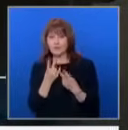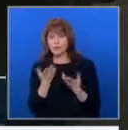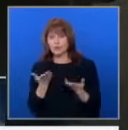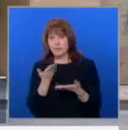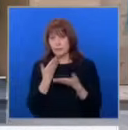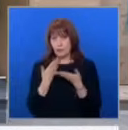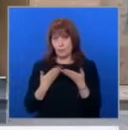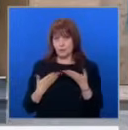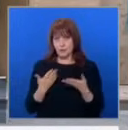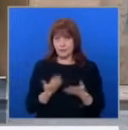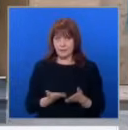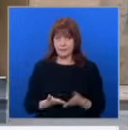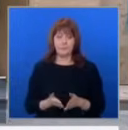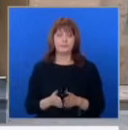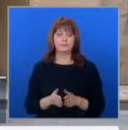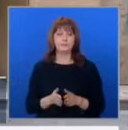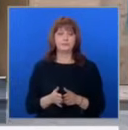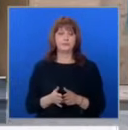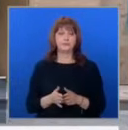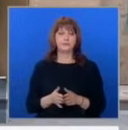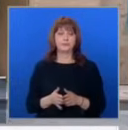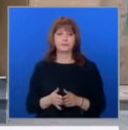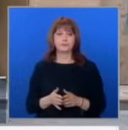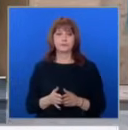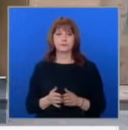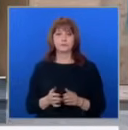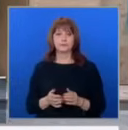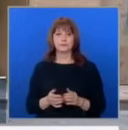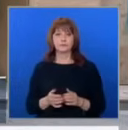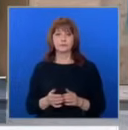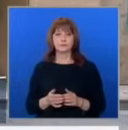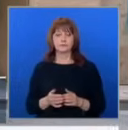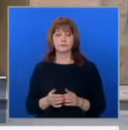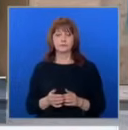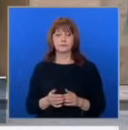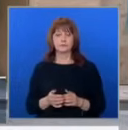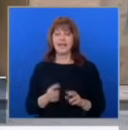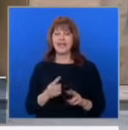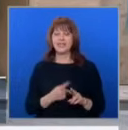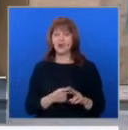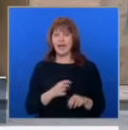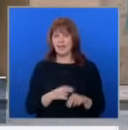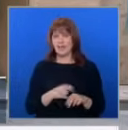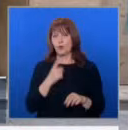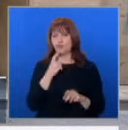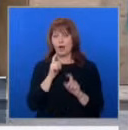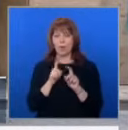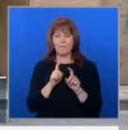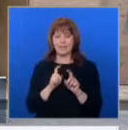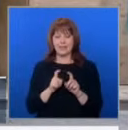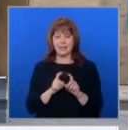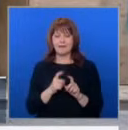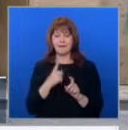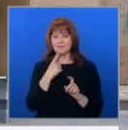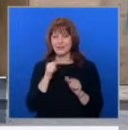обсъжданията. Николай Денков коментира още, че